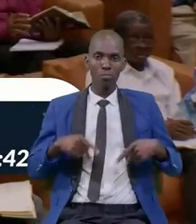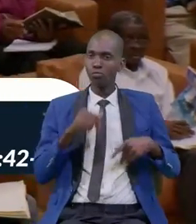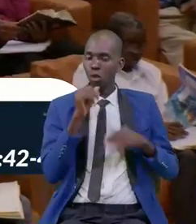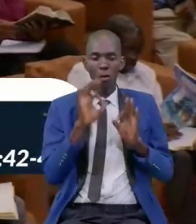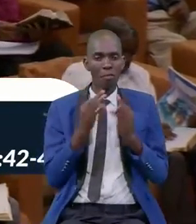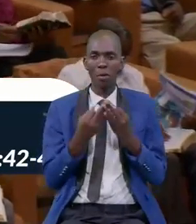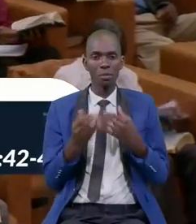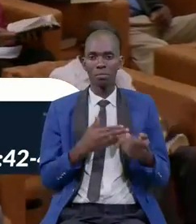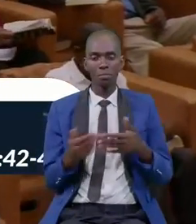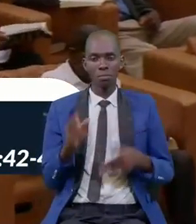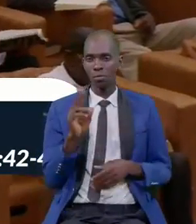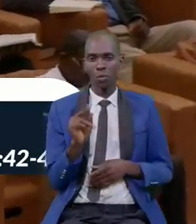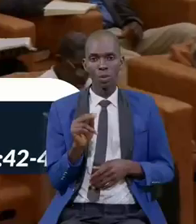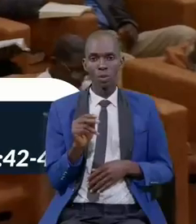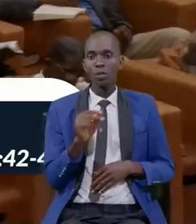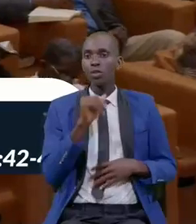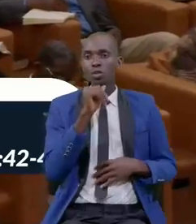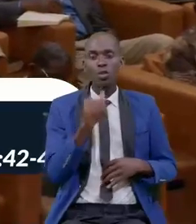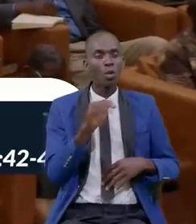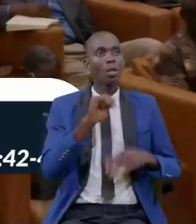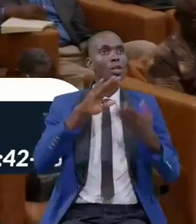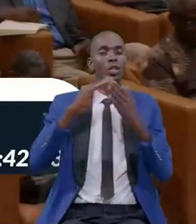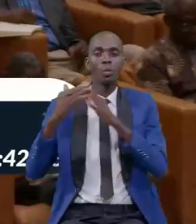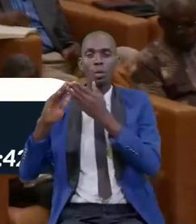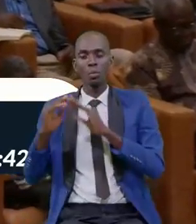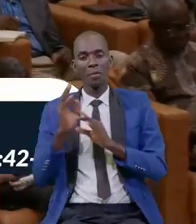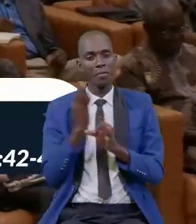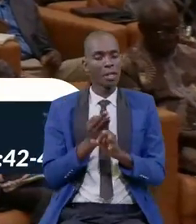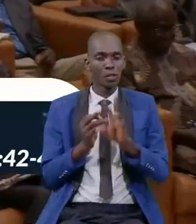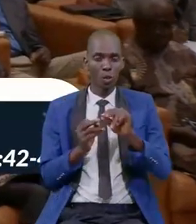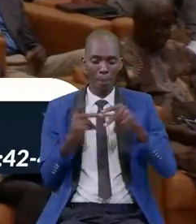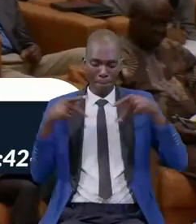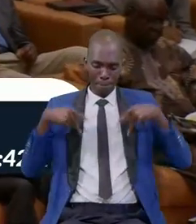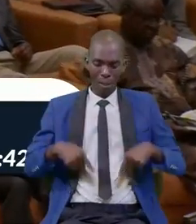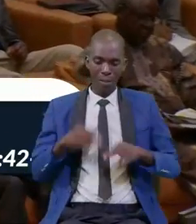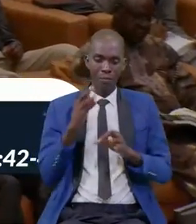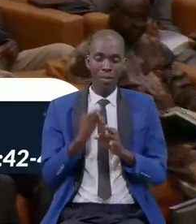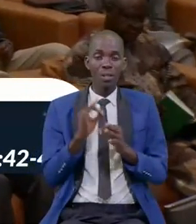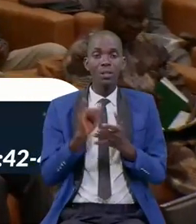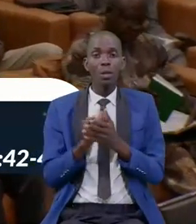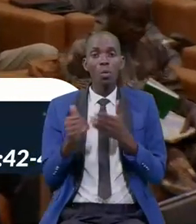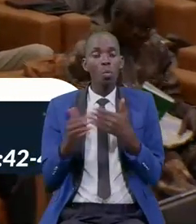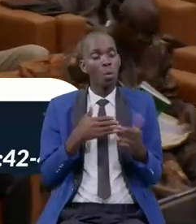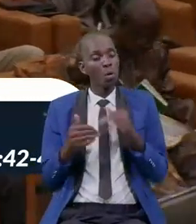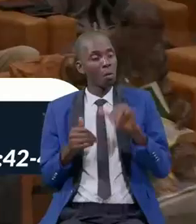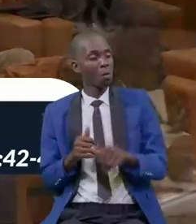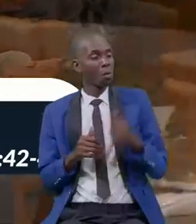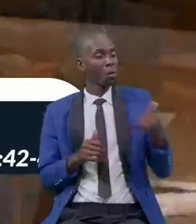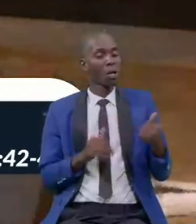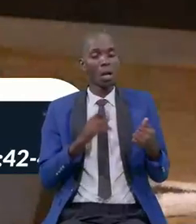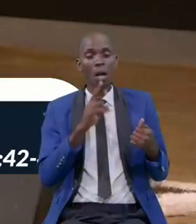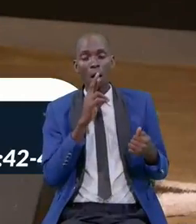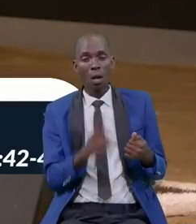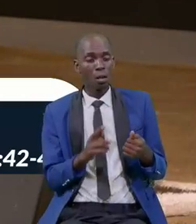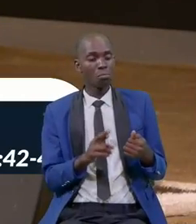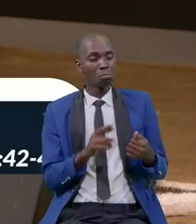foi familiale, ce n'est pas la foi communautaire. C'est personnel. Quel que soit ce que les autres ne